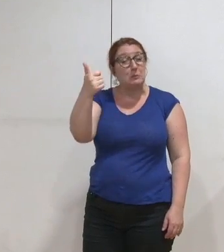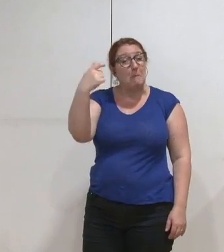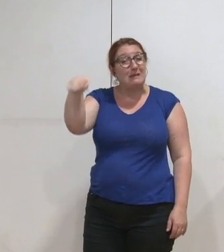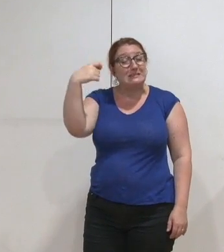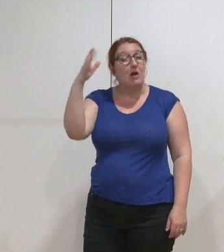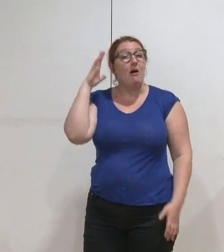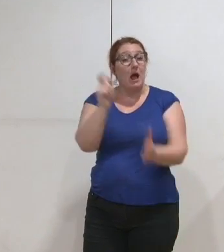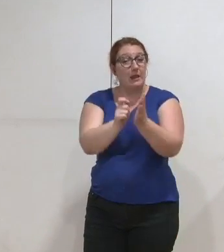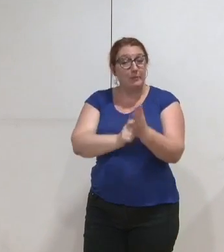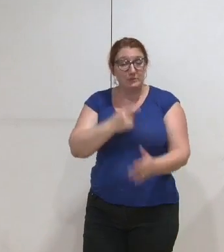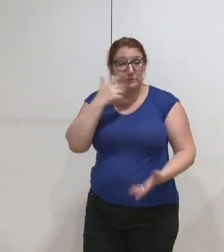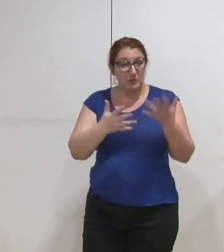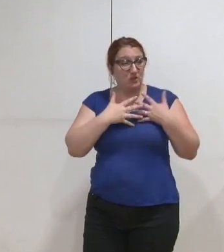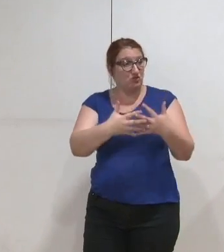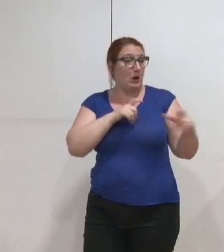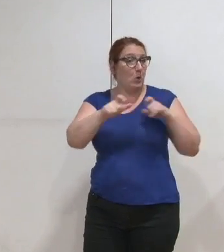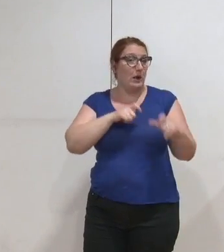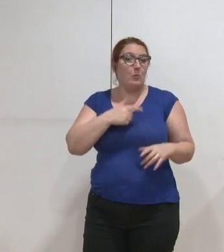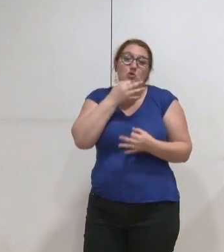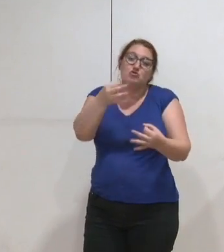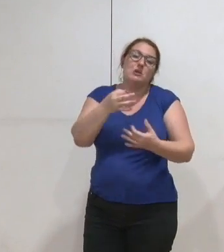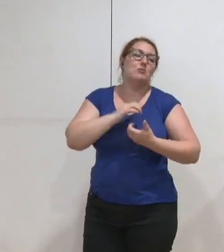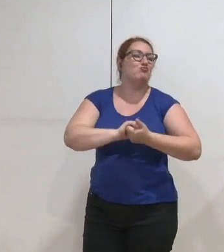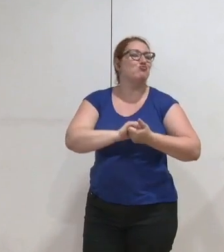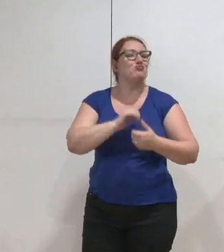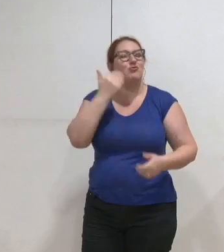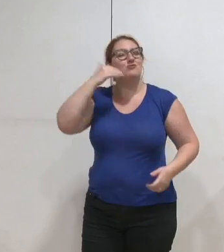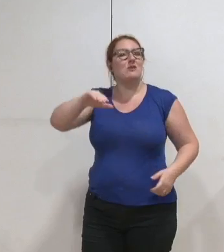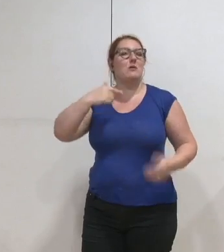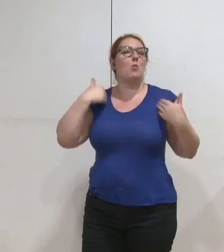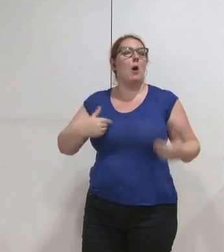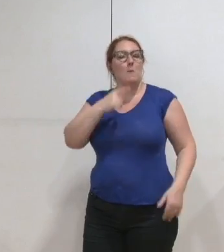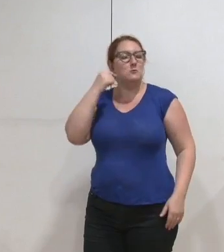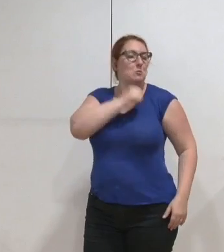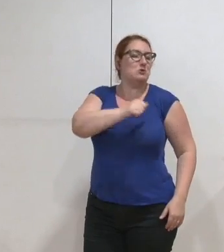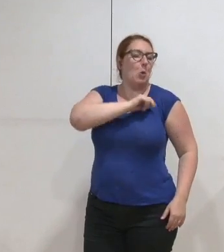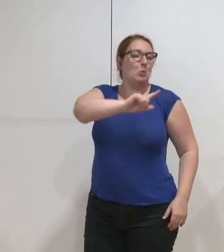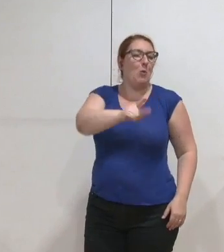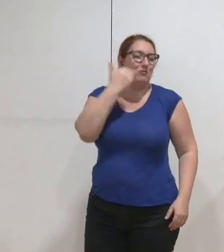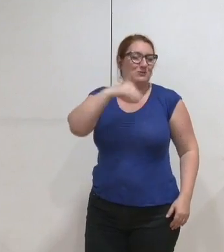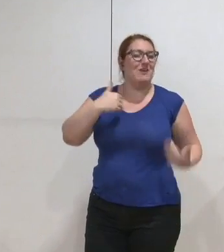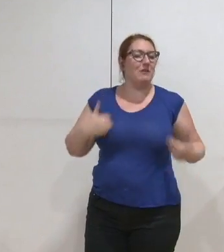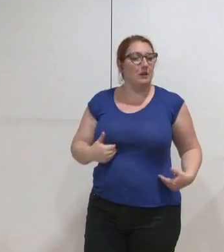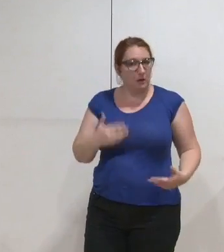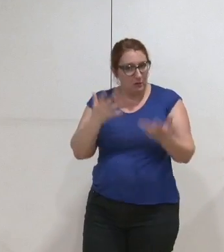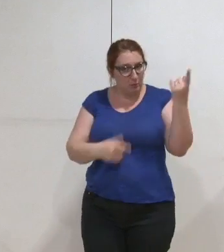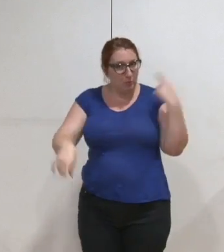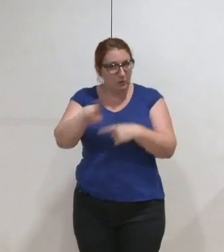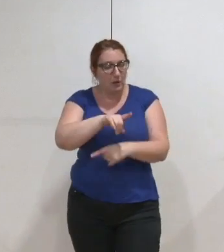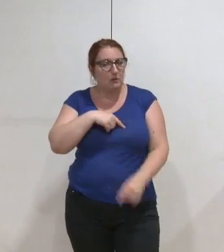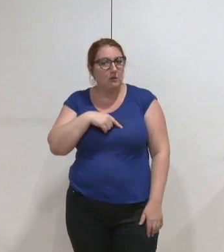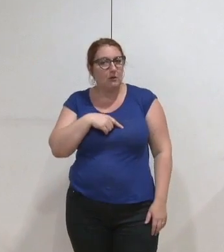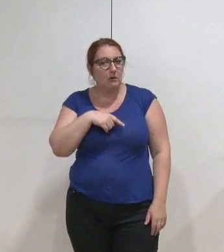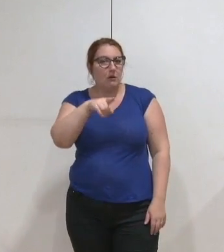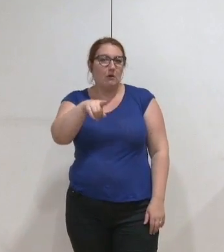vous pensez pas mes chers collègues et je vous dis ça en toute camaraderie parce que vous savez très bien que je suis pas un monsieur méchant est-ce que vous pensez quand même que vous êtes pas un petit peu